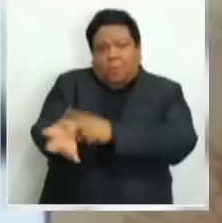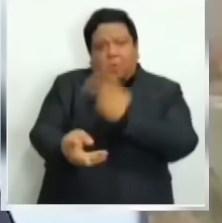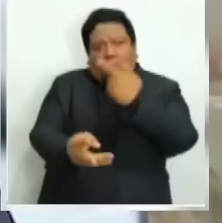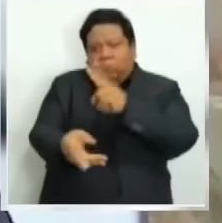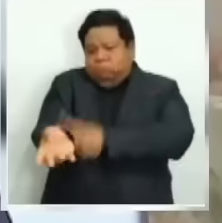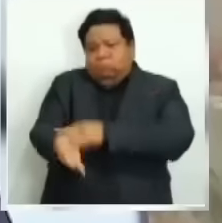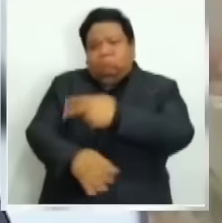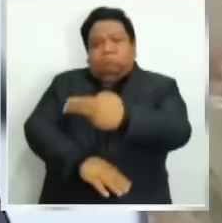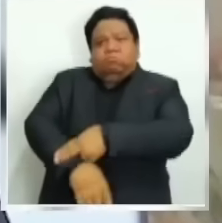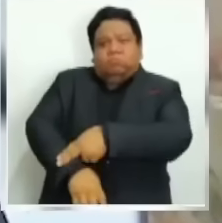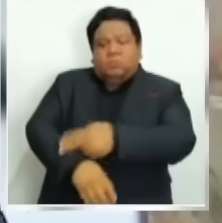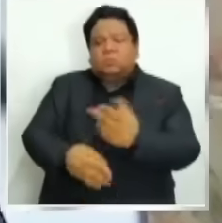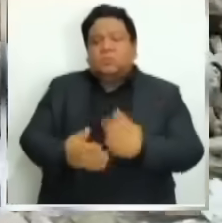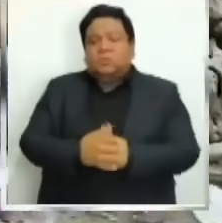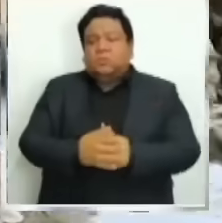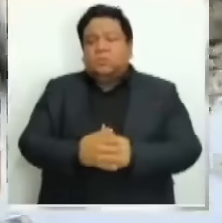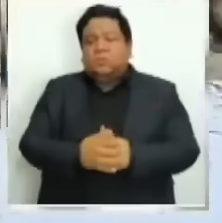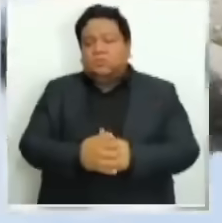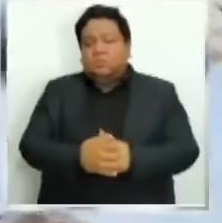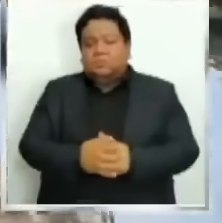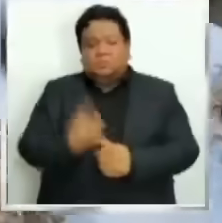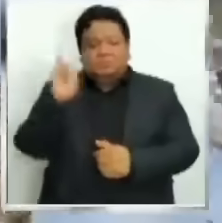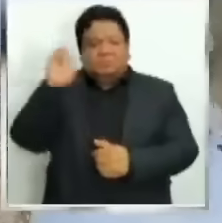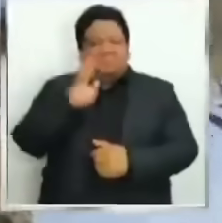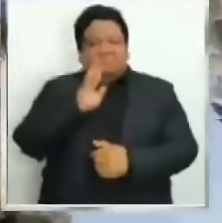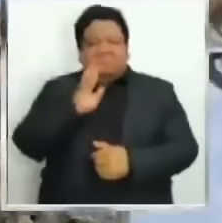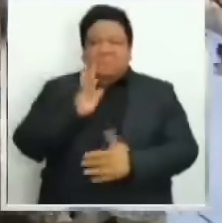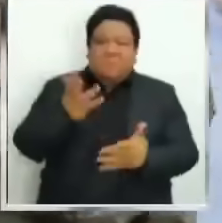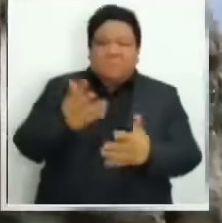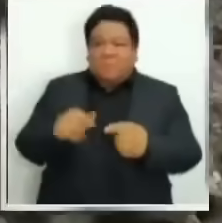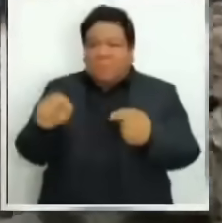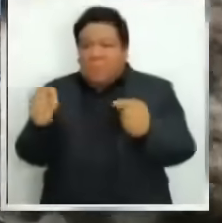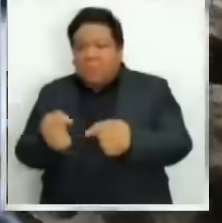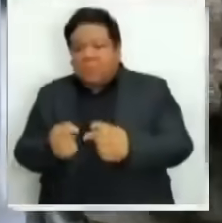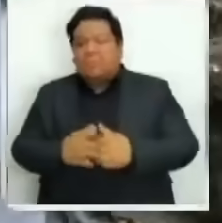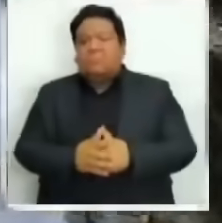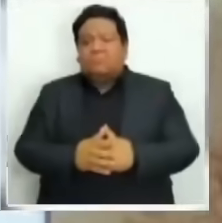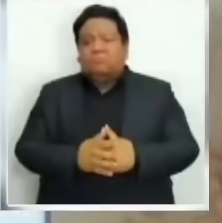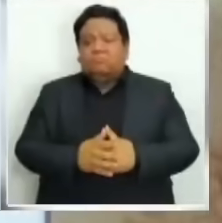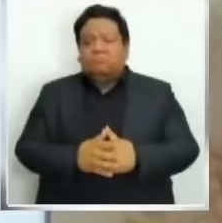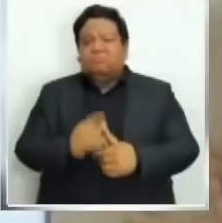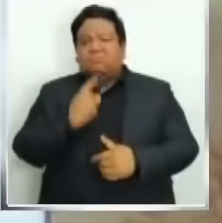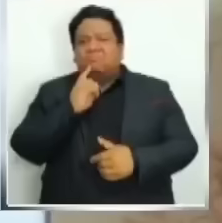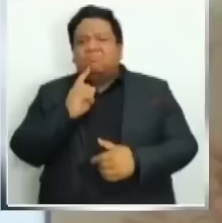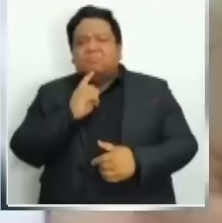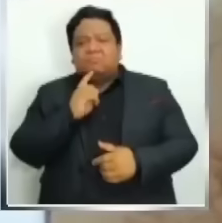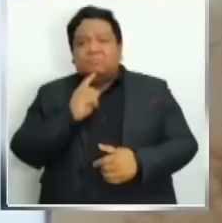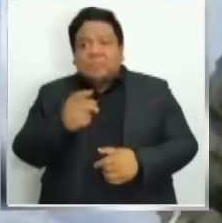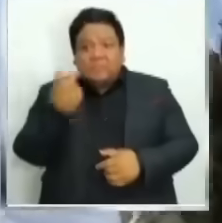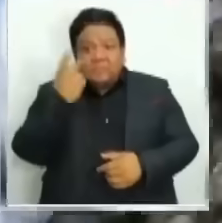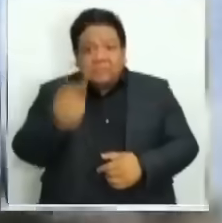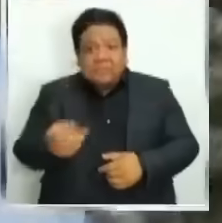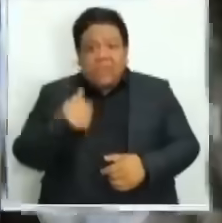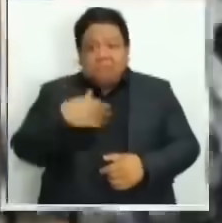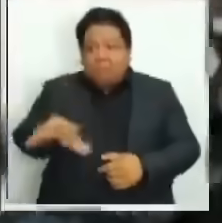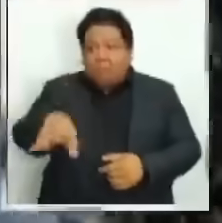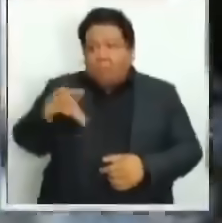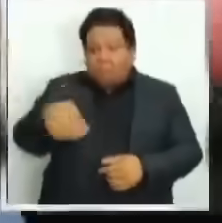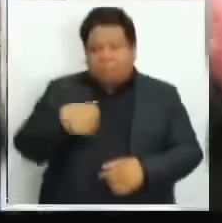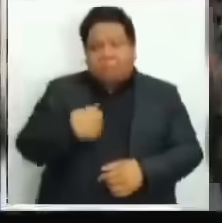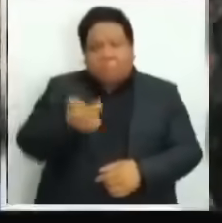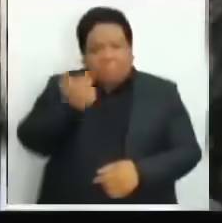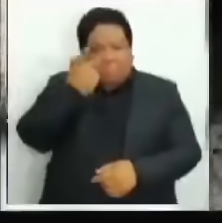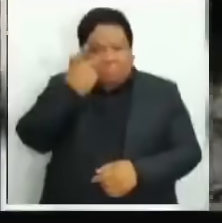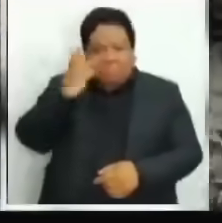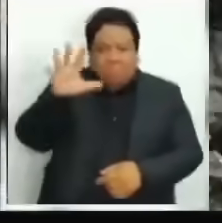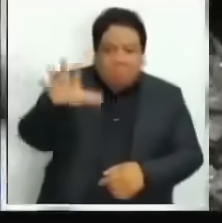Bicol, naglalakad ako sa beach. May nakita akong octopus. Sinubukan kong kunin with my bare hands. Pero bago niyo pa man